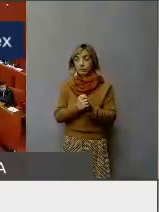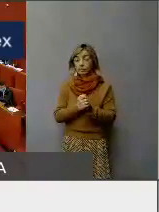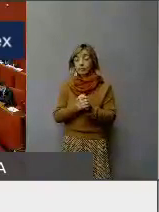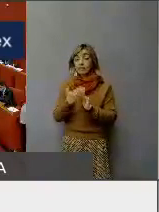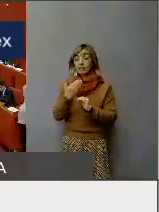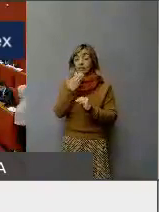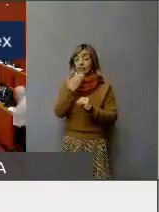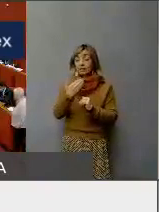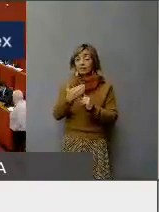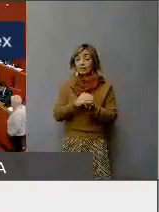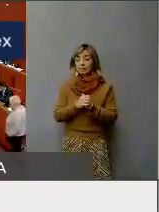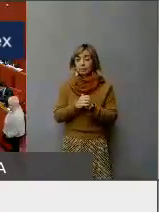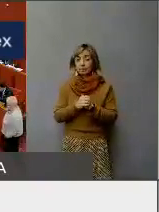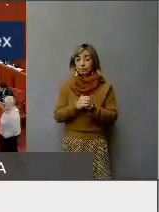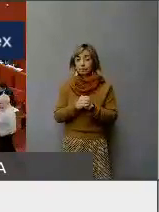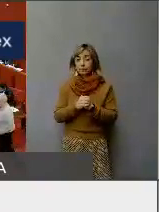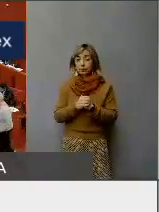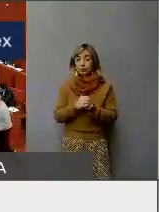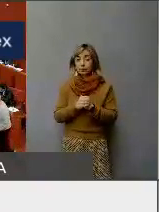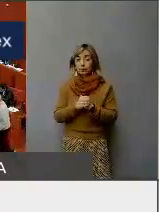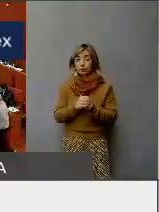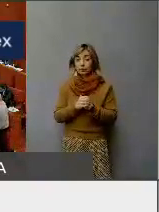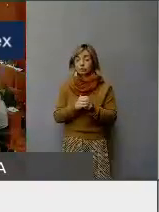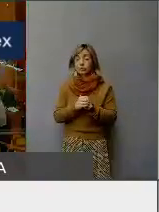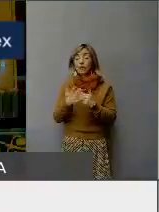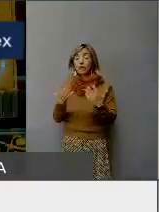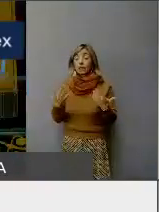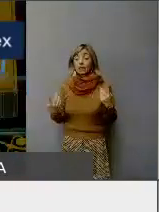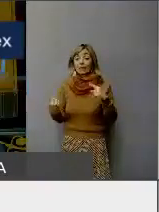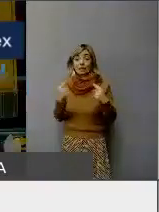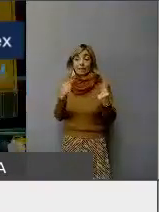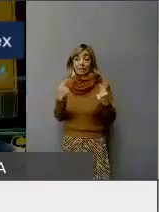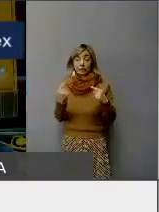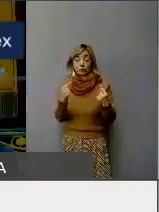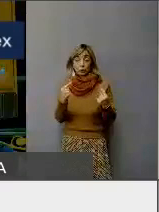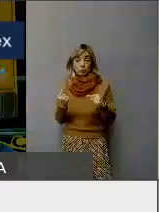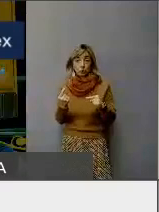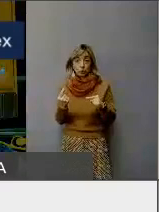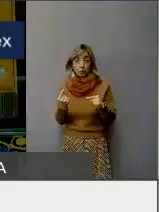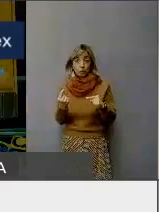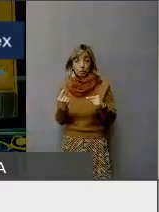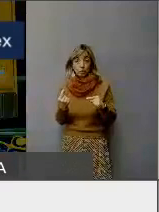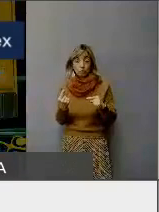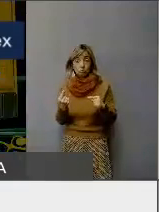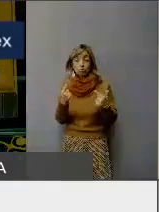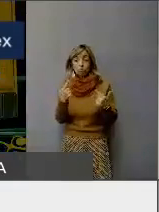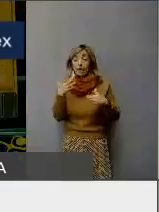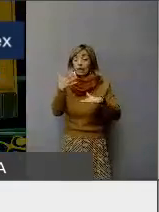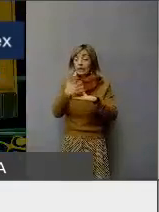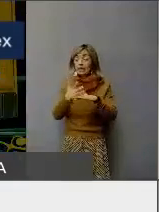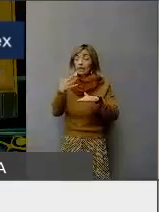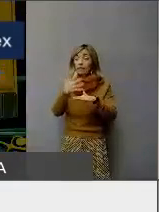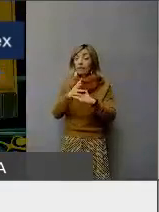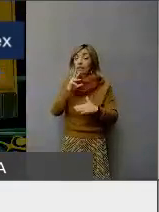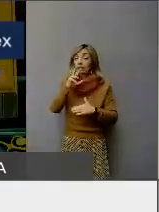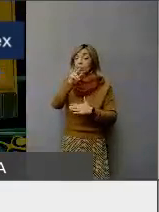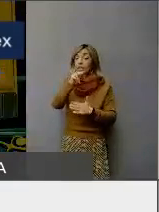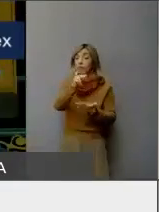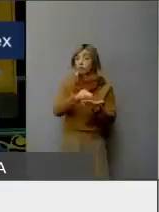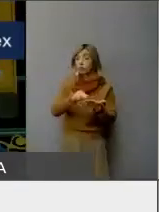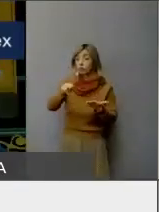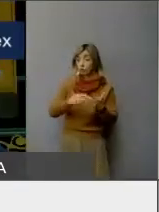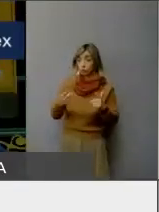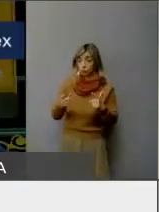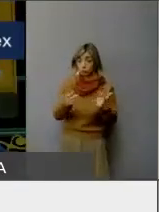grazie all'ora direi che la discussione se non ci sono interventi in dichiarazione di voto che sono stati diciamo assorbite